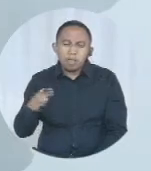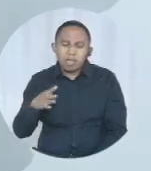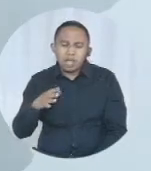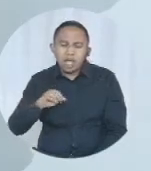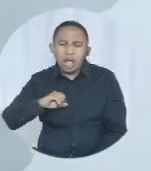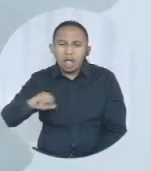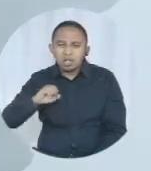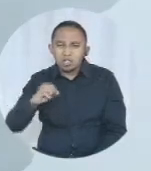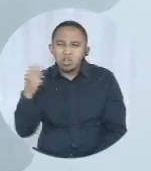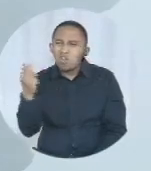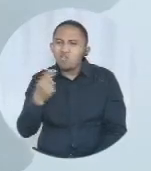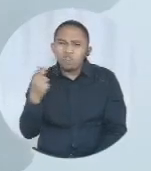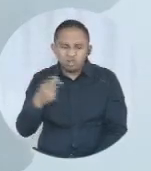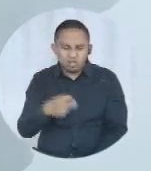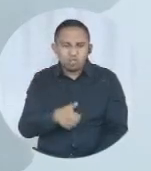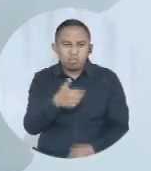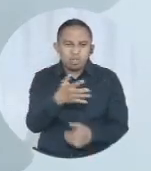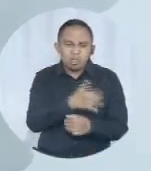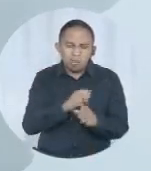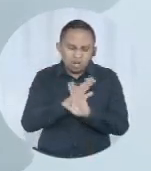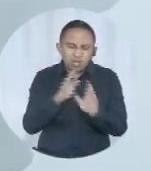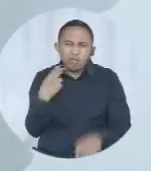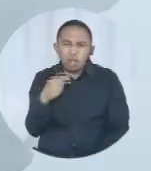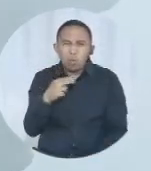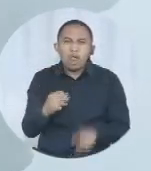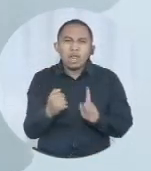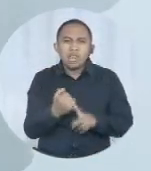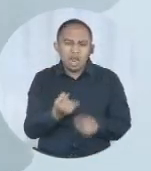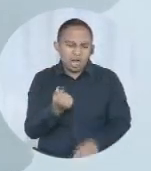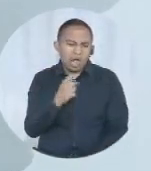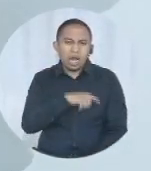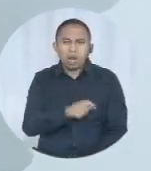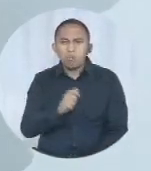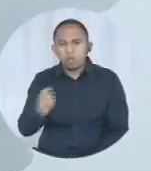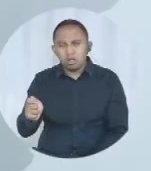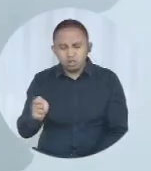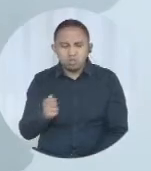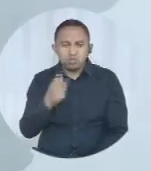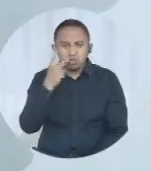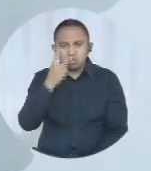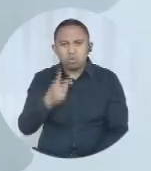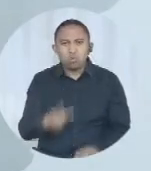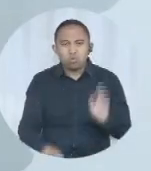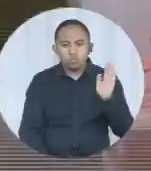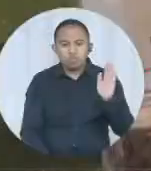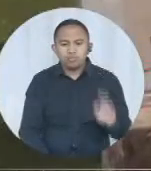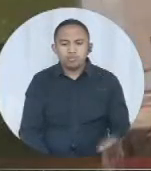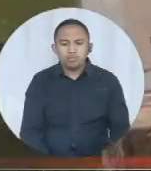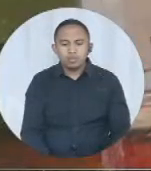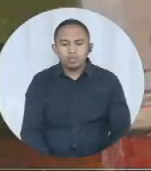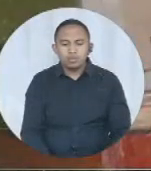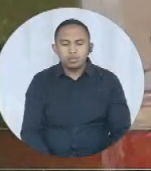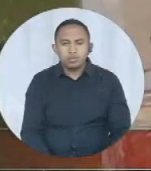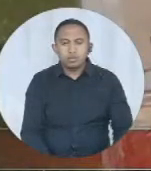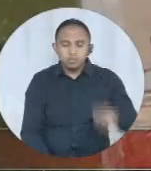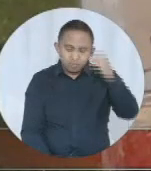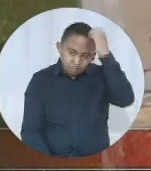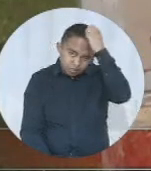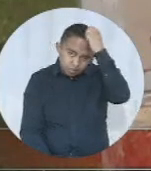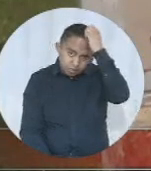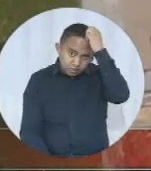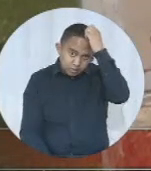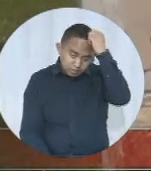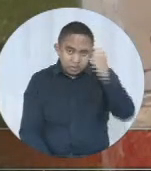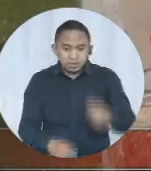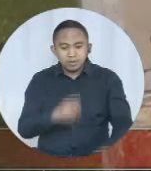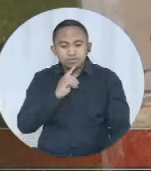oniversite an'Antananarivo ny tompony andraikitra anivon'ny ministeran'ny fampianarana ambony Araovetrany ary fanazavana izay. Tamin'ny